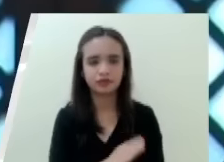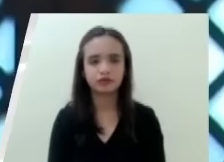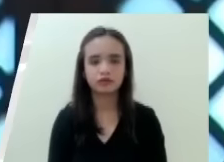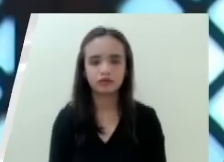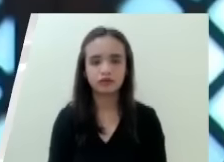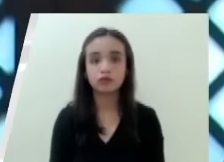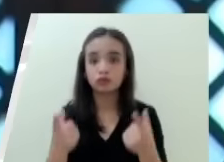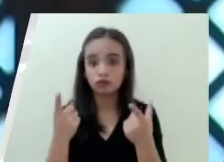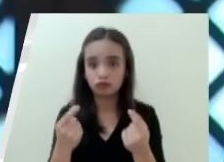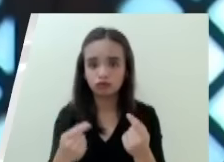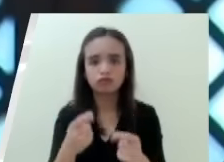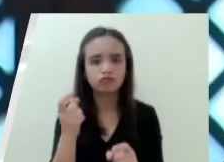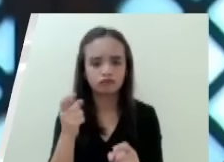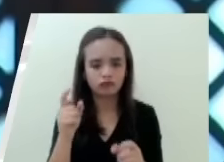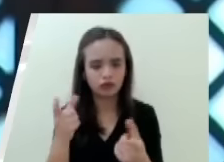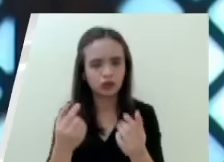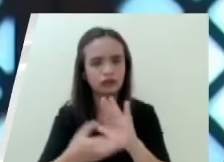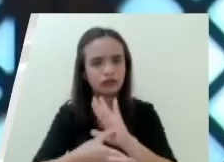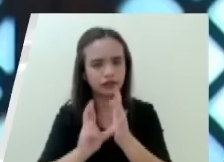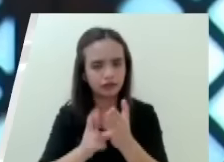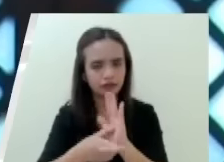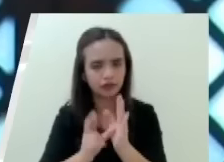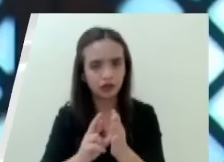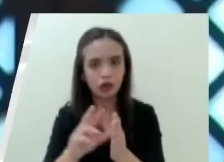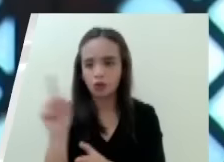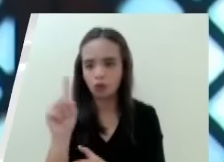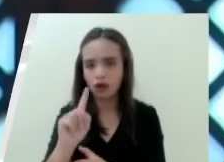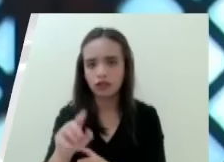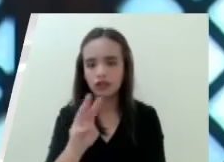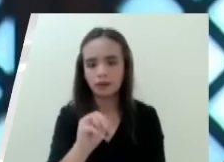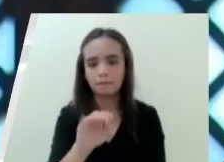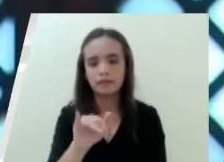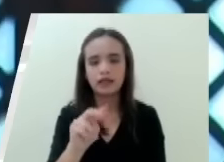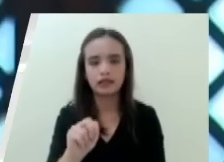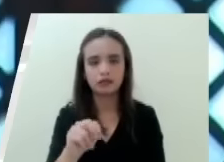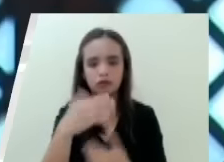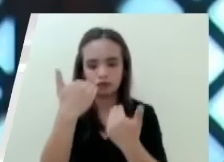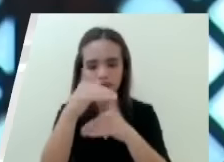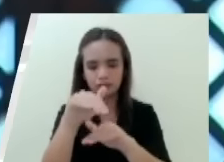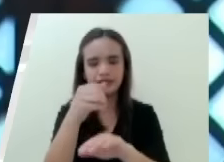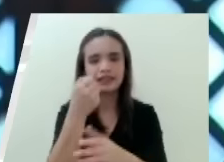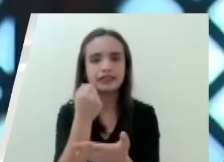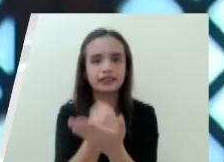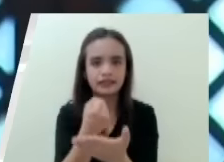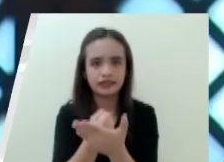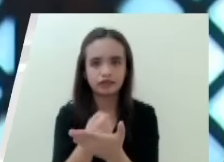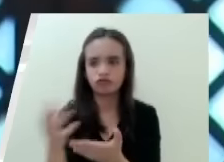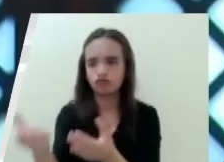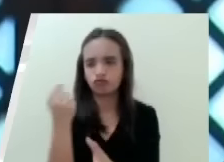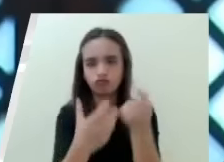timely review of the minimum wage rates in their respective regions.